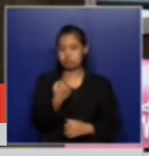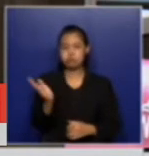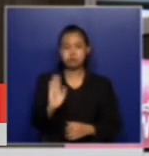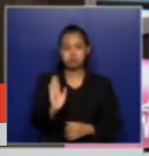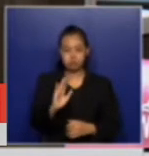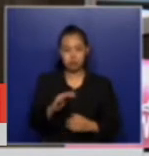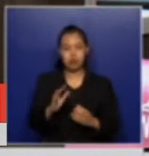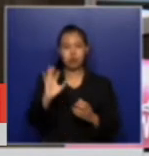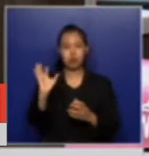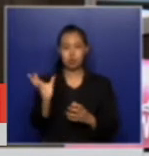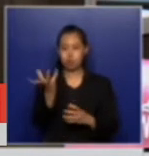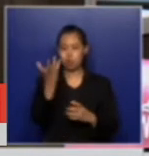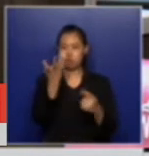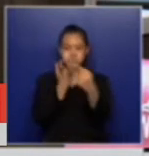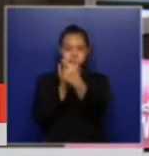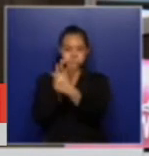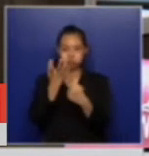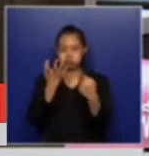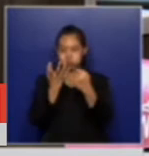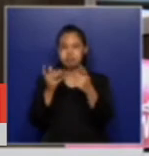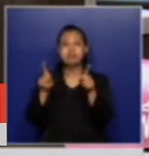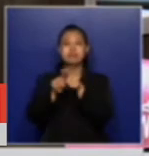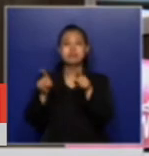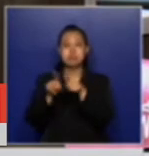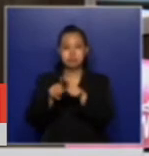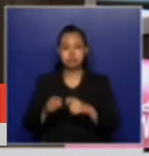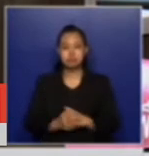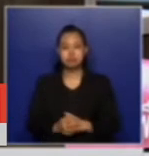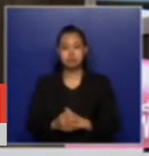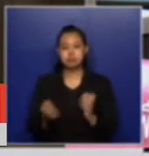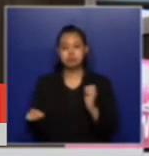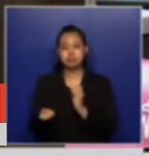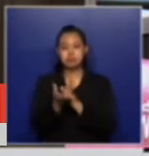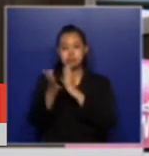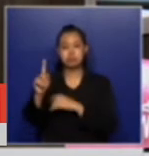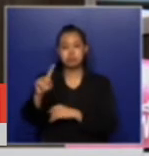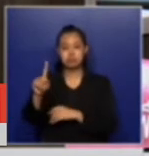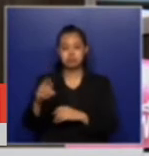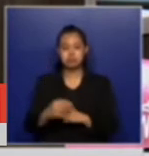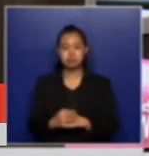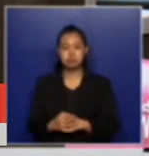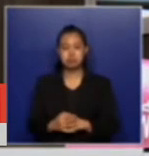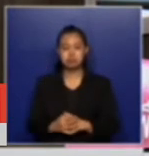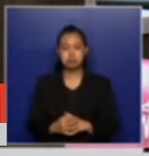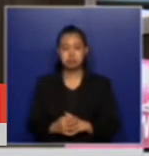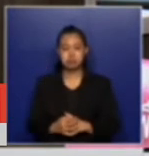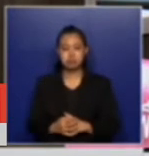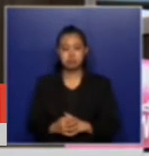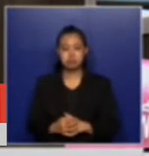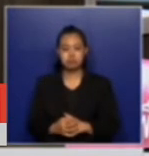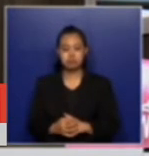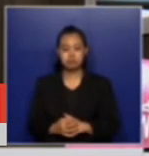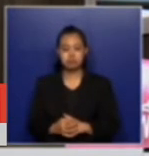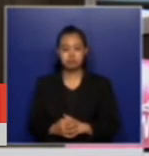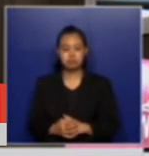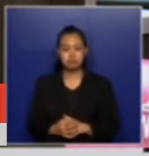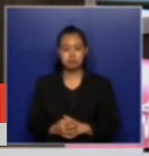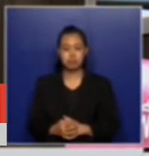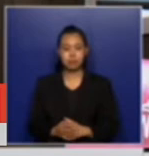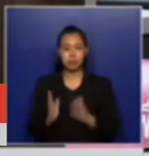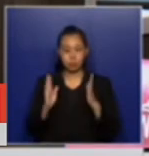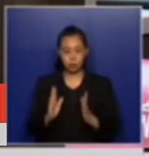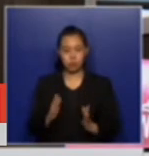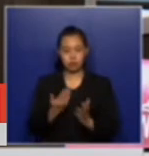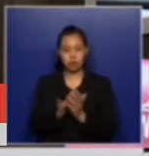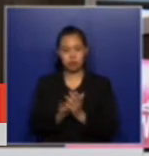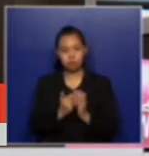ทบไปทั่วโลกพร้อมกันและยังกระทบไปถึงยังส่วนที่เกี่ยวข้องกับกำลังซื้อนะจึง